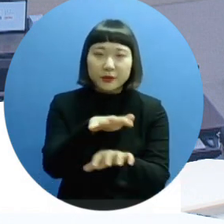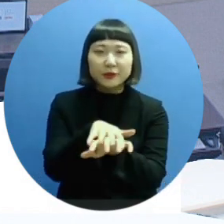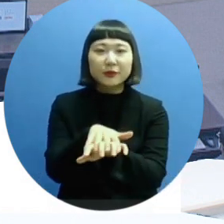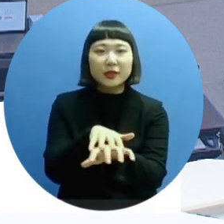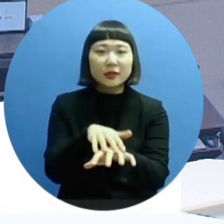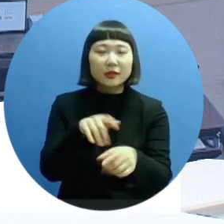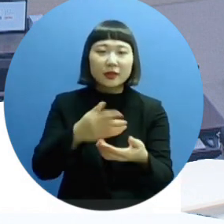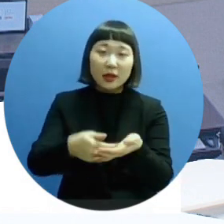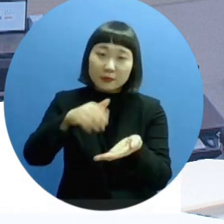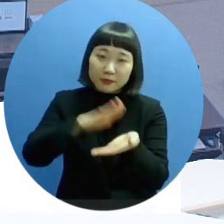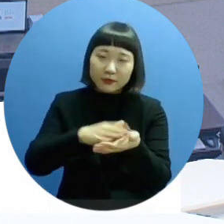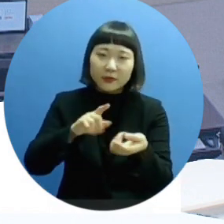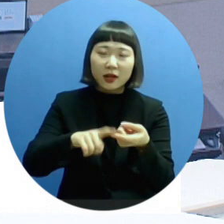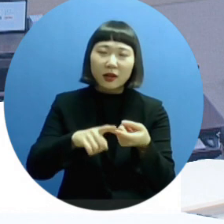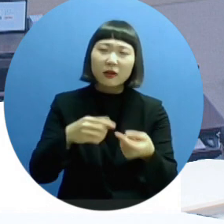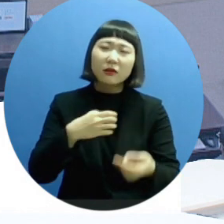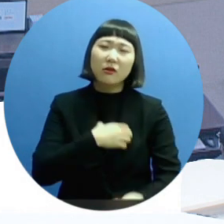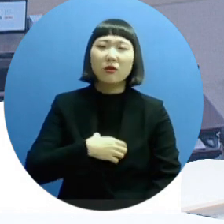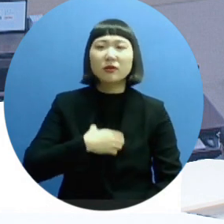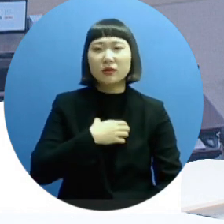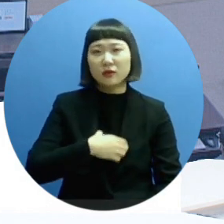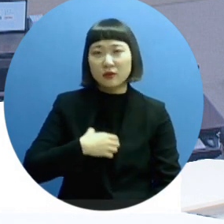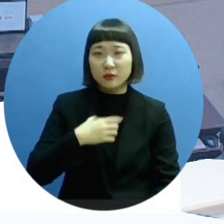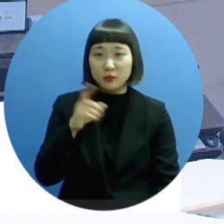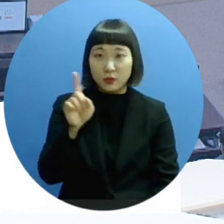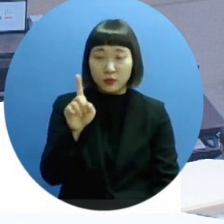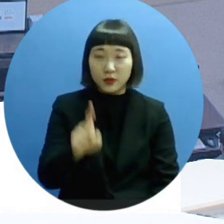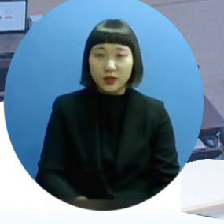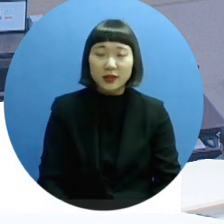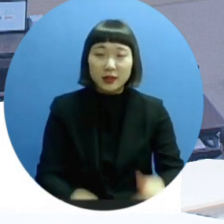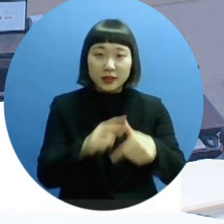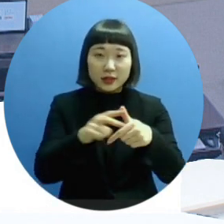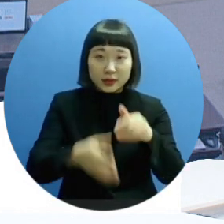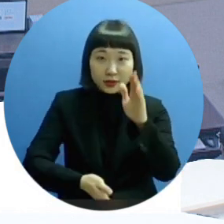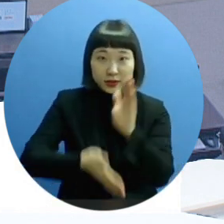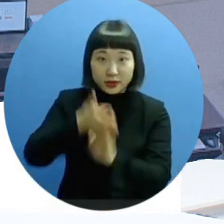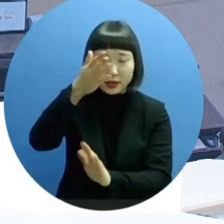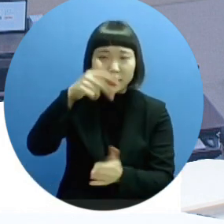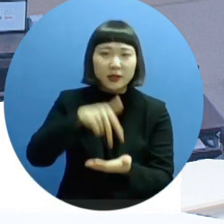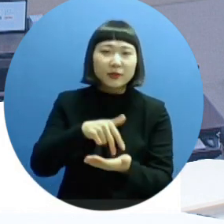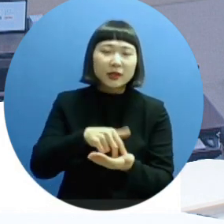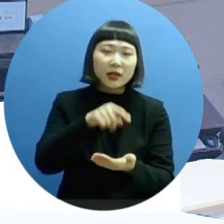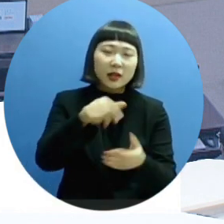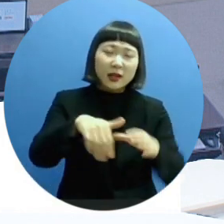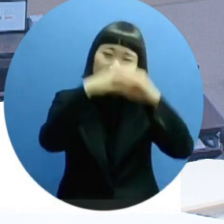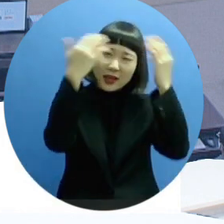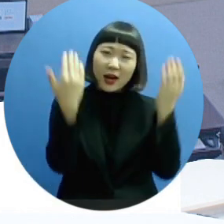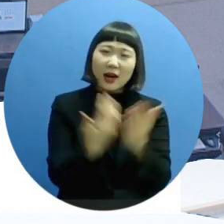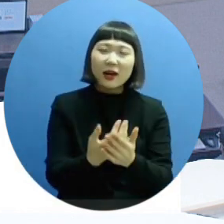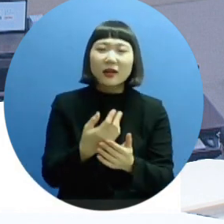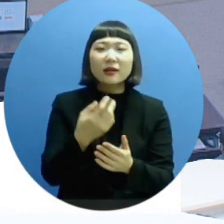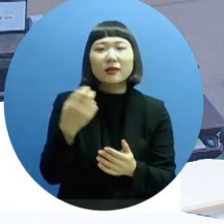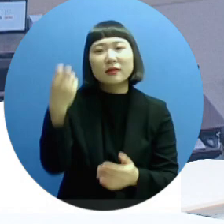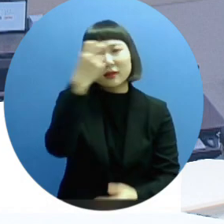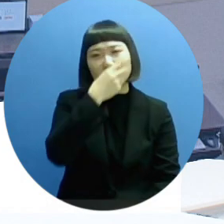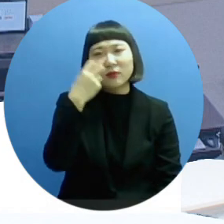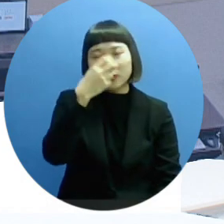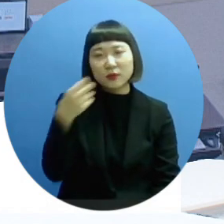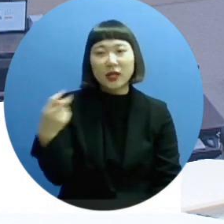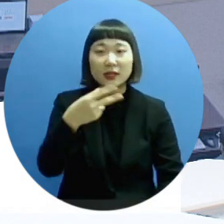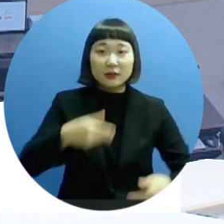목소리가 나오고 있습니다. 인천시의회에선 전면 재검토가 필요하다는 의견이 제기됐습니다. 이정윤 기자의